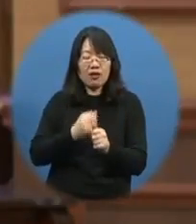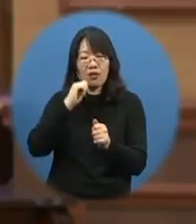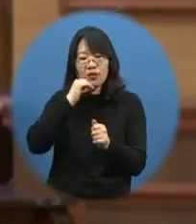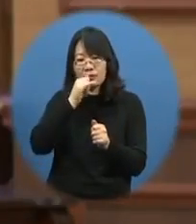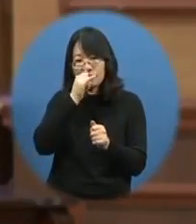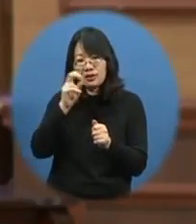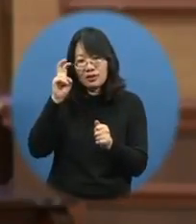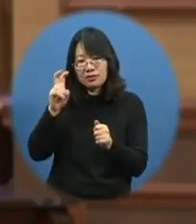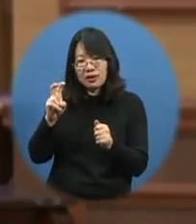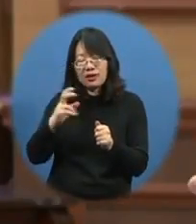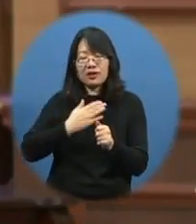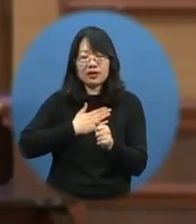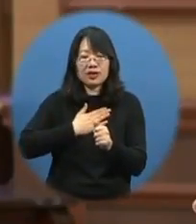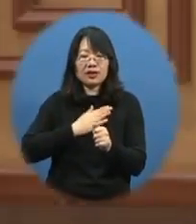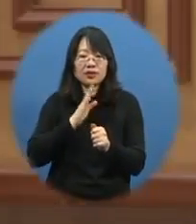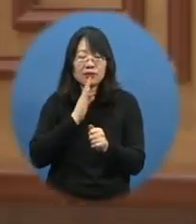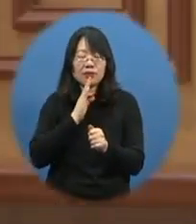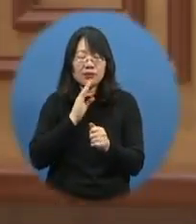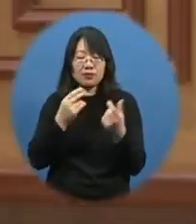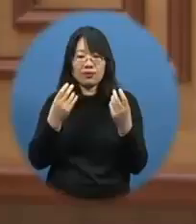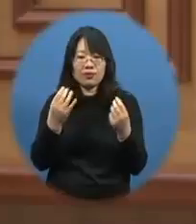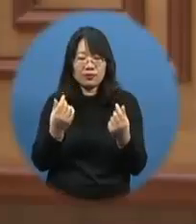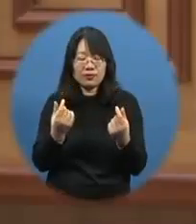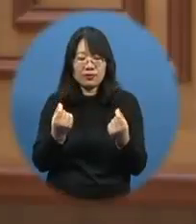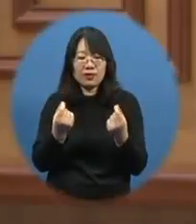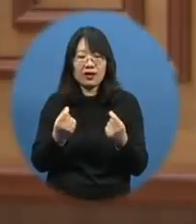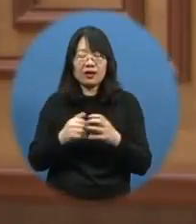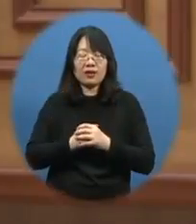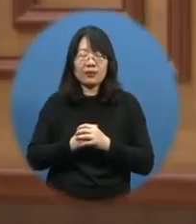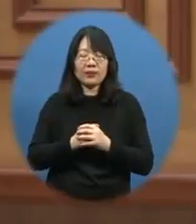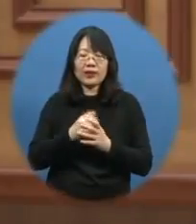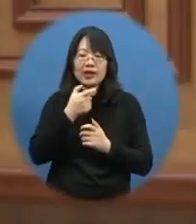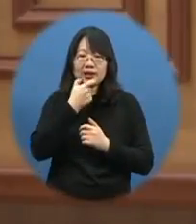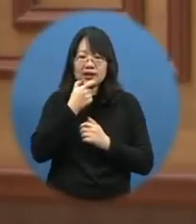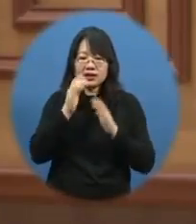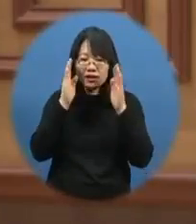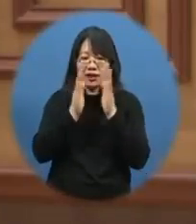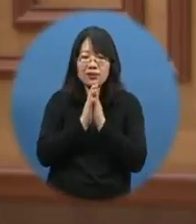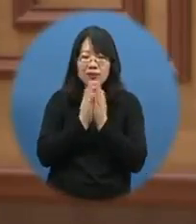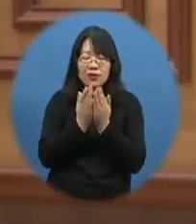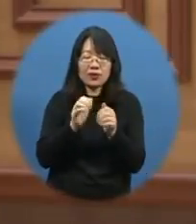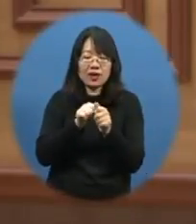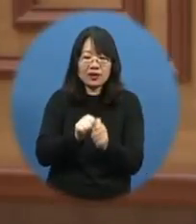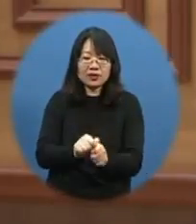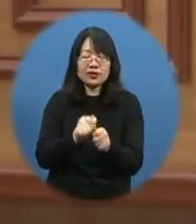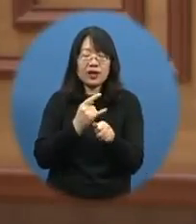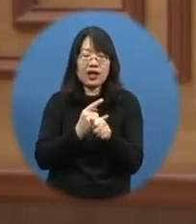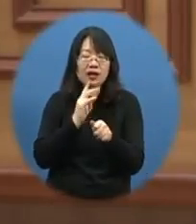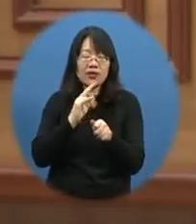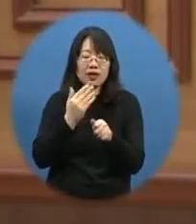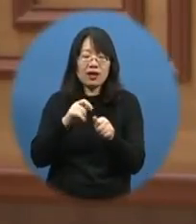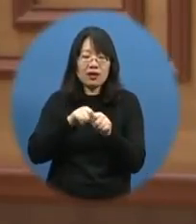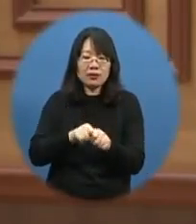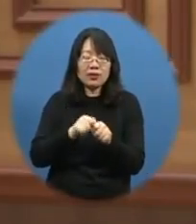거죠. 제가 이제 정말 맞습니다. 학생들이 하기 싫은 과목도 강제적으로 해야 되고 의무적으로 예. 해야 되기 때문에